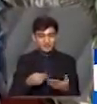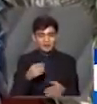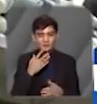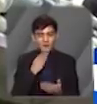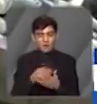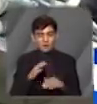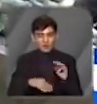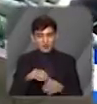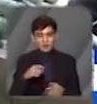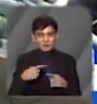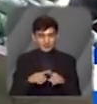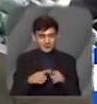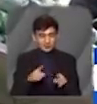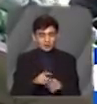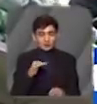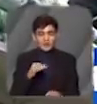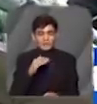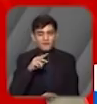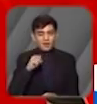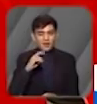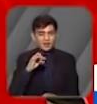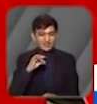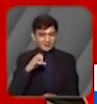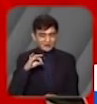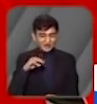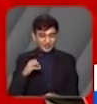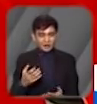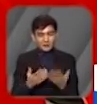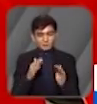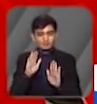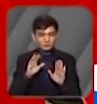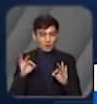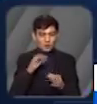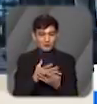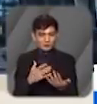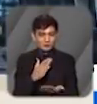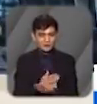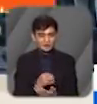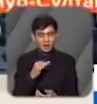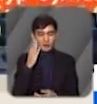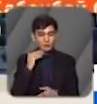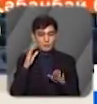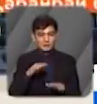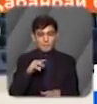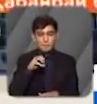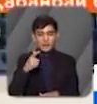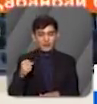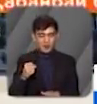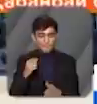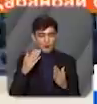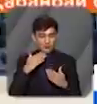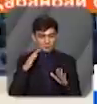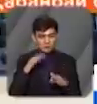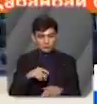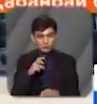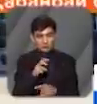ісі, флористика, мүсіндеуге арналған мыңдаған тауарлардан көз сүрінеді. Хобби гипермаркеттер Алматыдағы Мегапарк және Нұрсұлтандағы